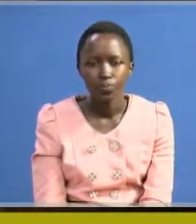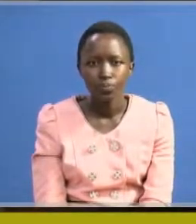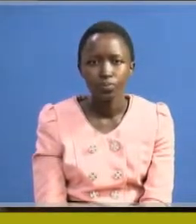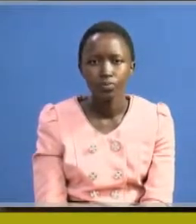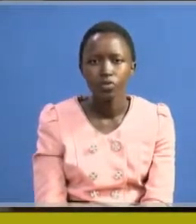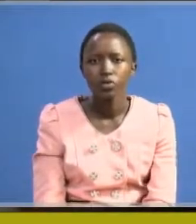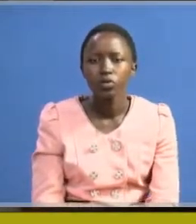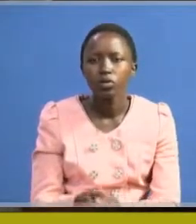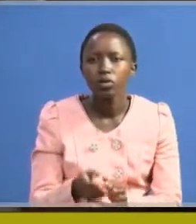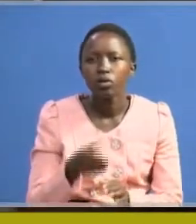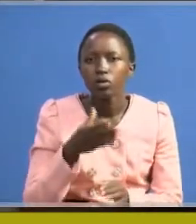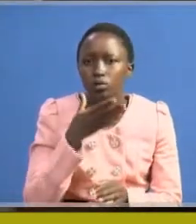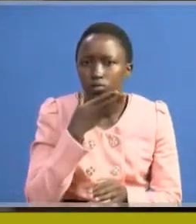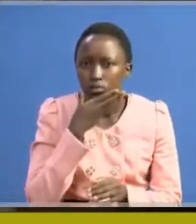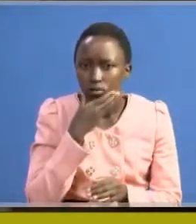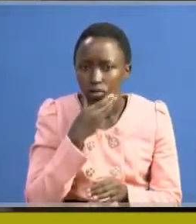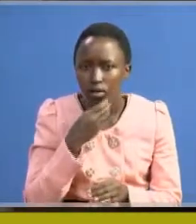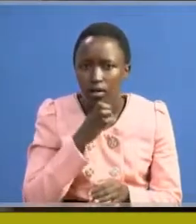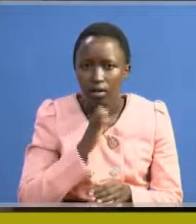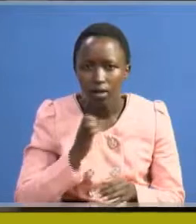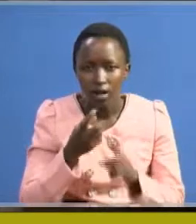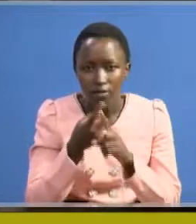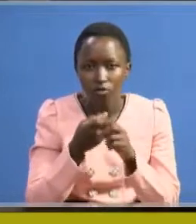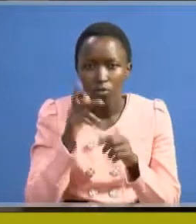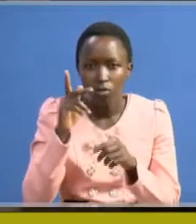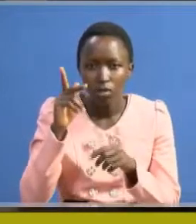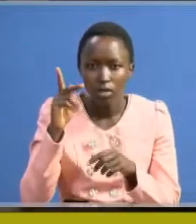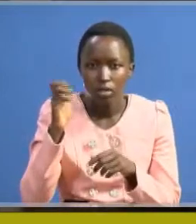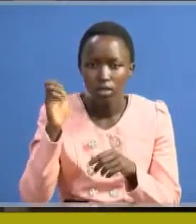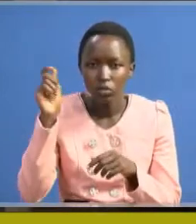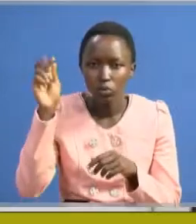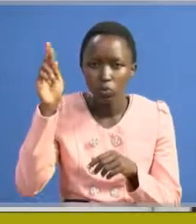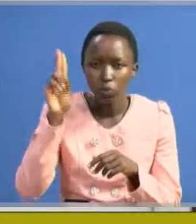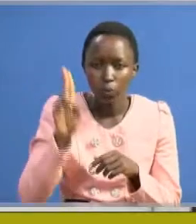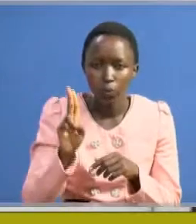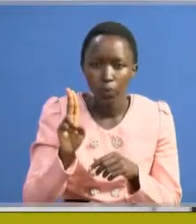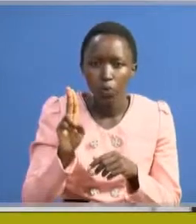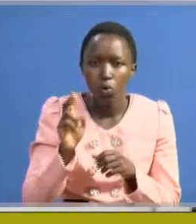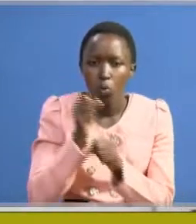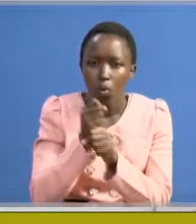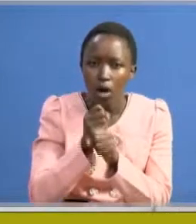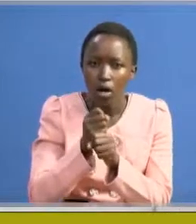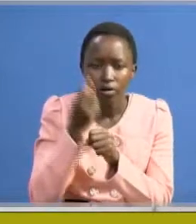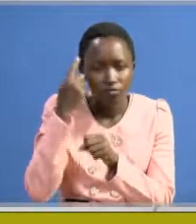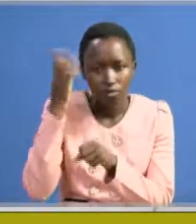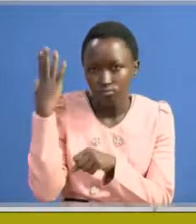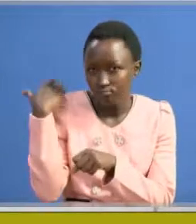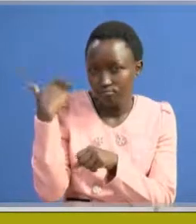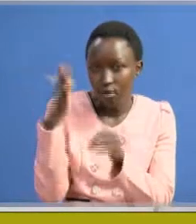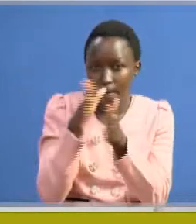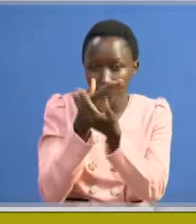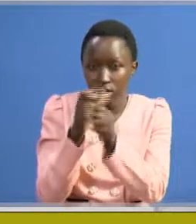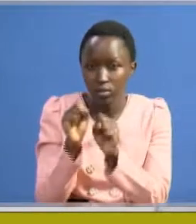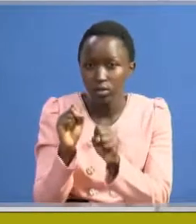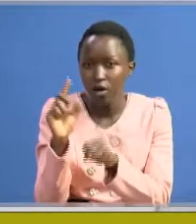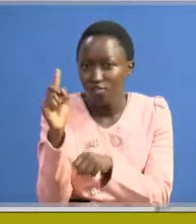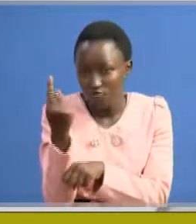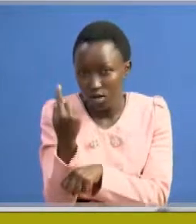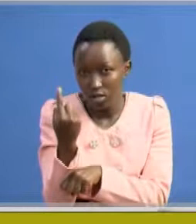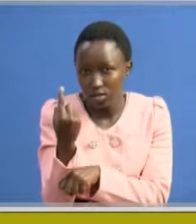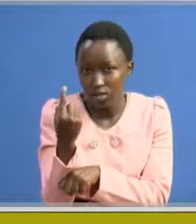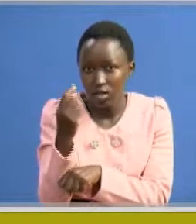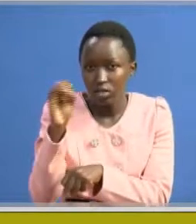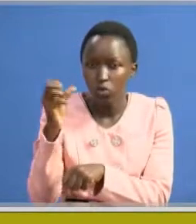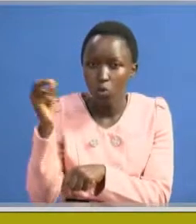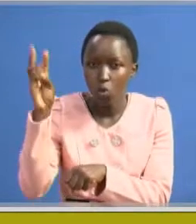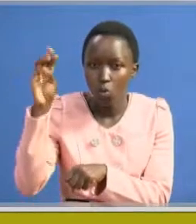Mzee Clement Kurui kutoka kijiji cha Kituro ambaye amewahi kumfanyia kazi aliyekuwa rais mstaafu wa kwanza Jomo